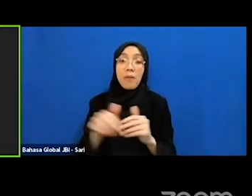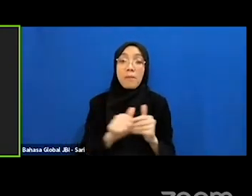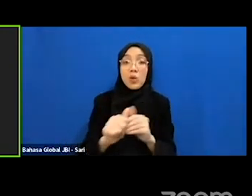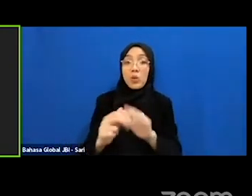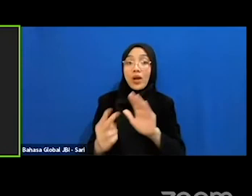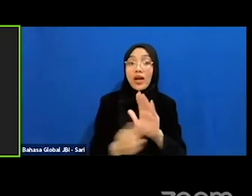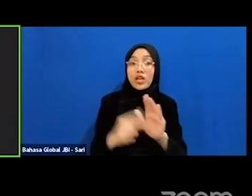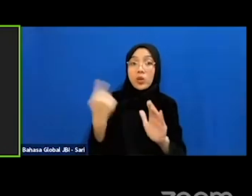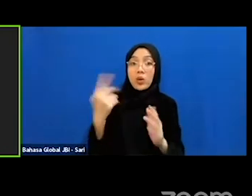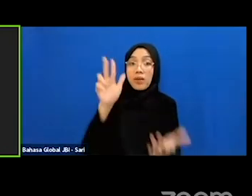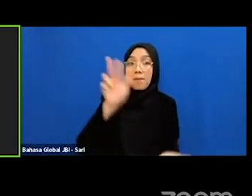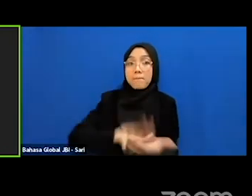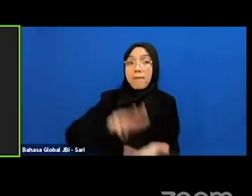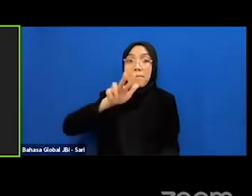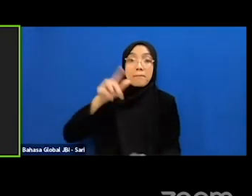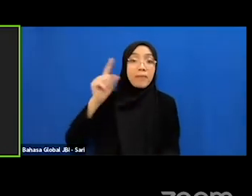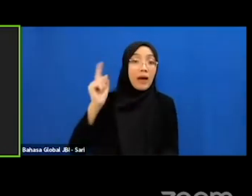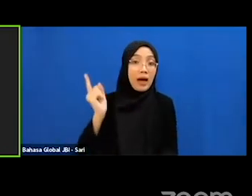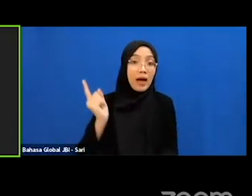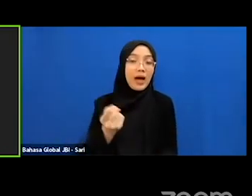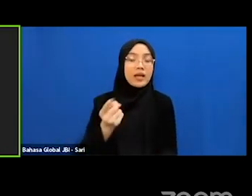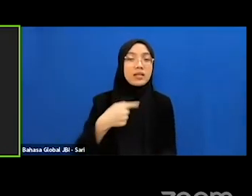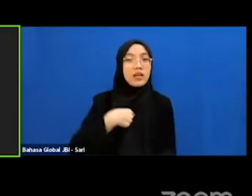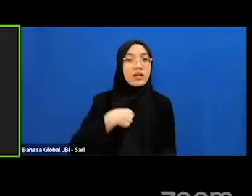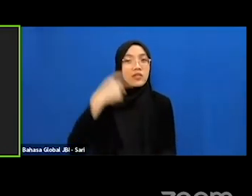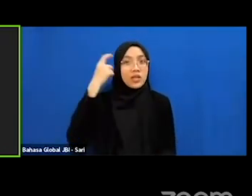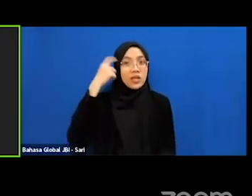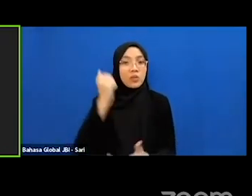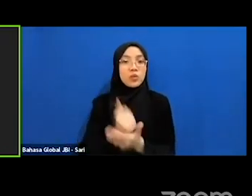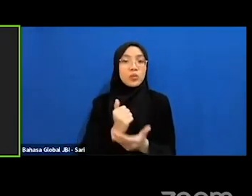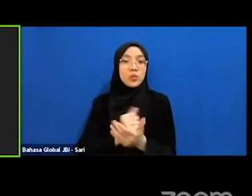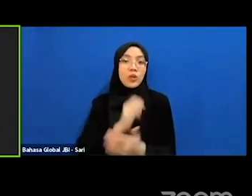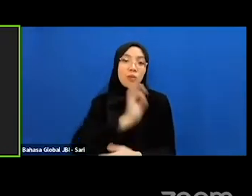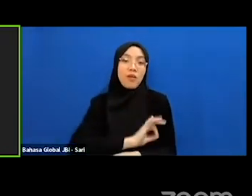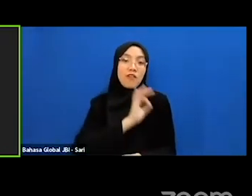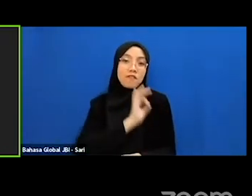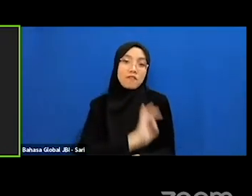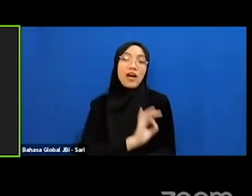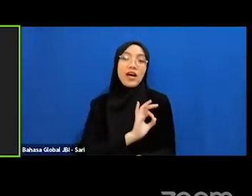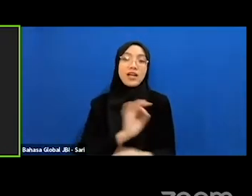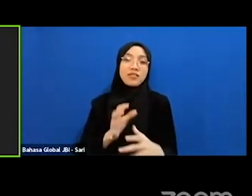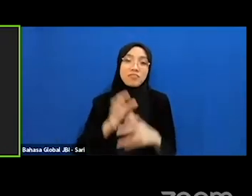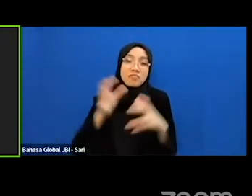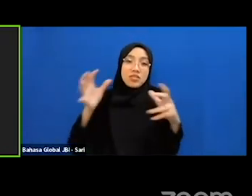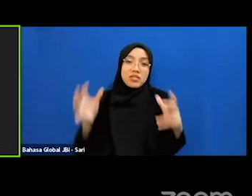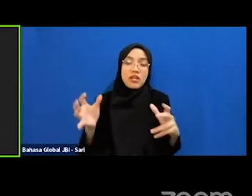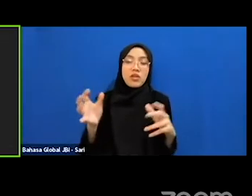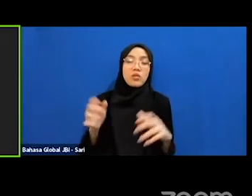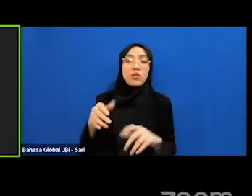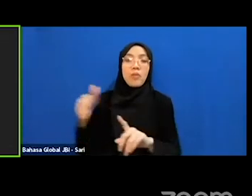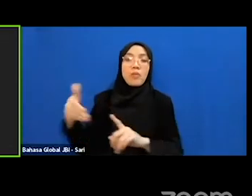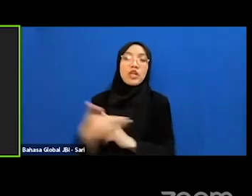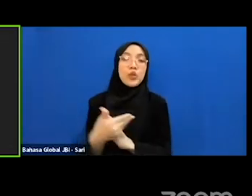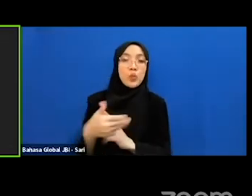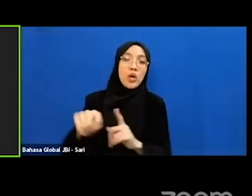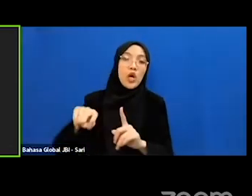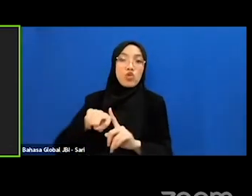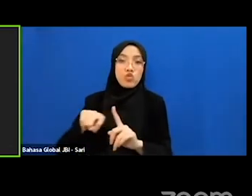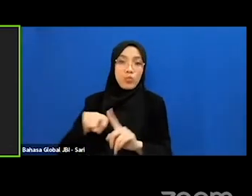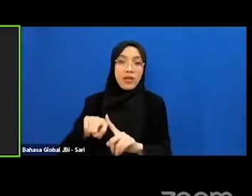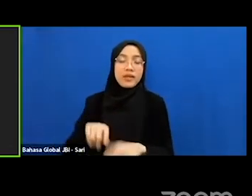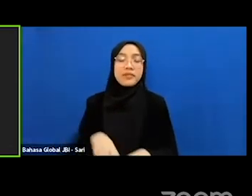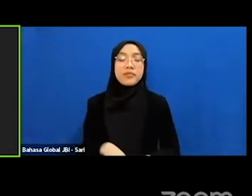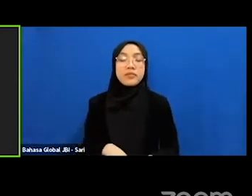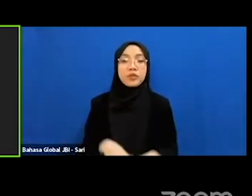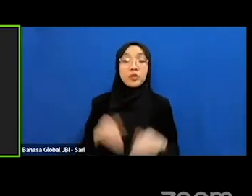terkait dengan hal ini saya kira itu akan punya manfaat yang sangat besar bagi Perlindungan Konsumen di